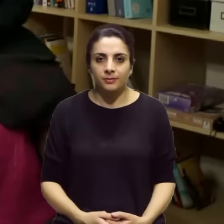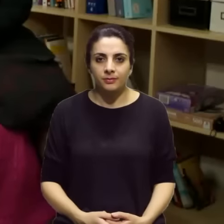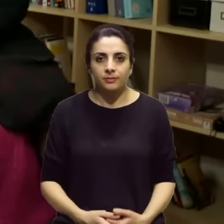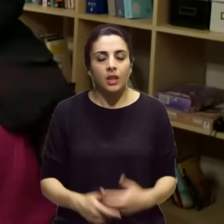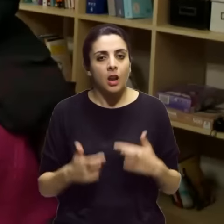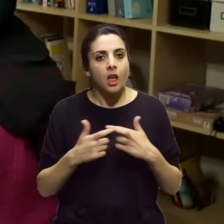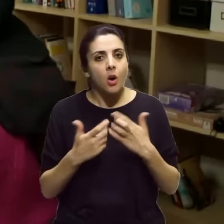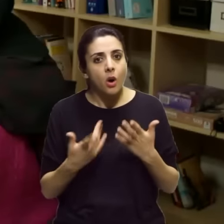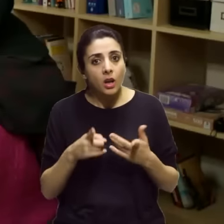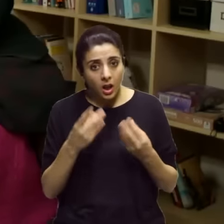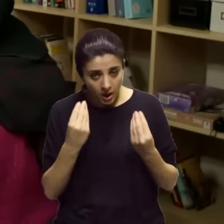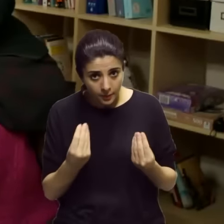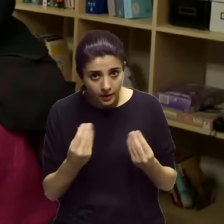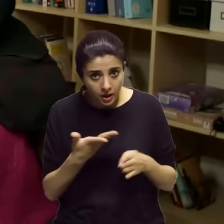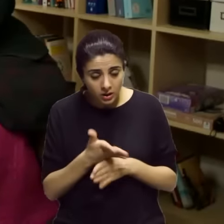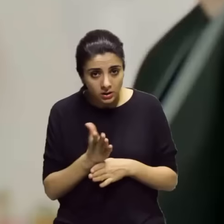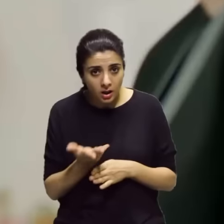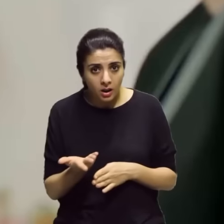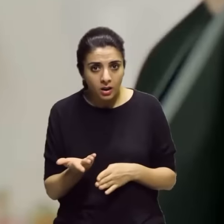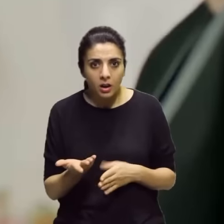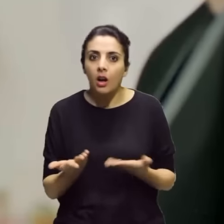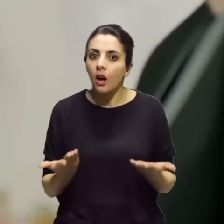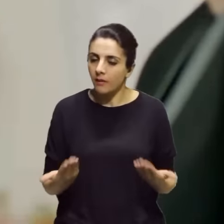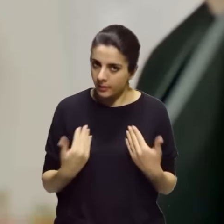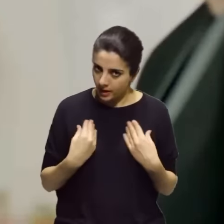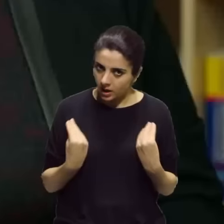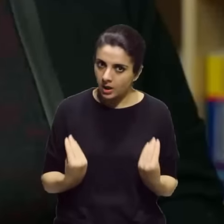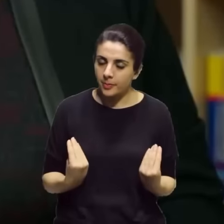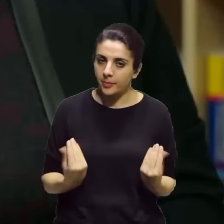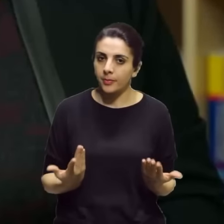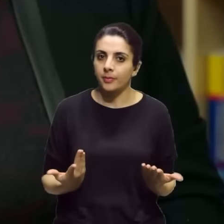Yav Reho, sen iyi misin gerçekten ya? Ya iyiyim.